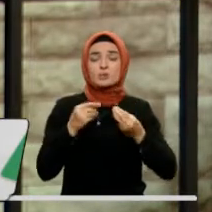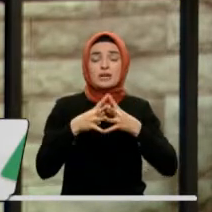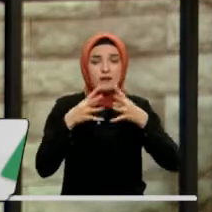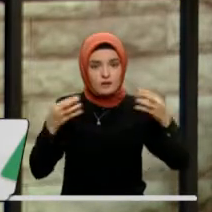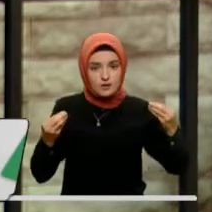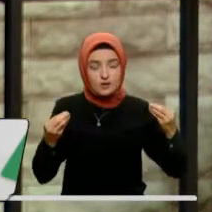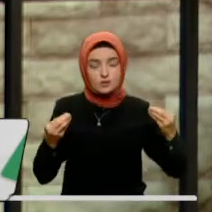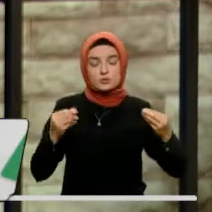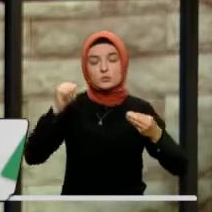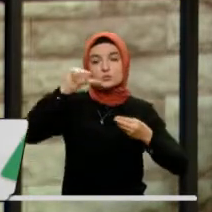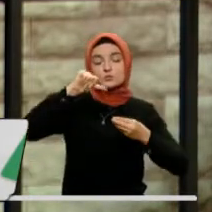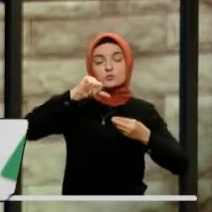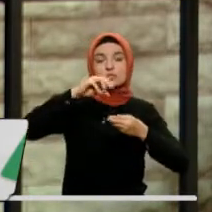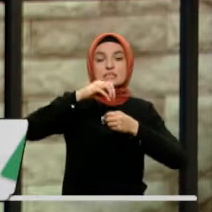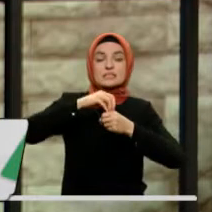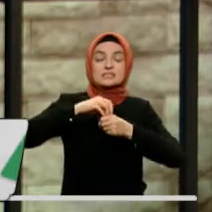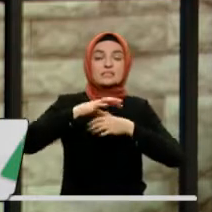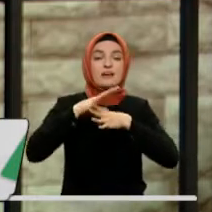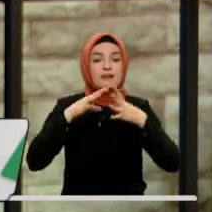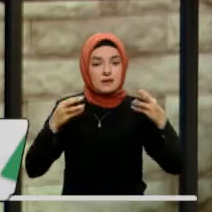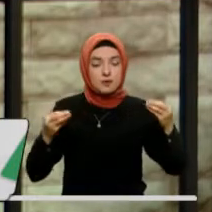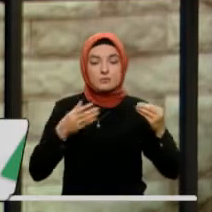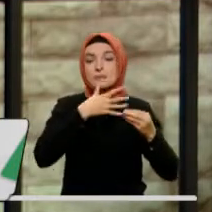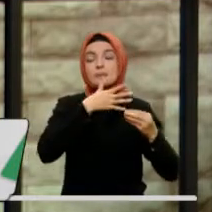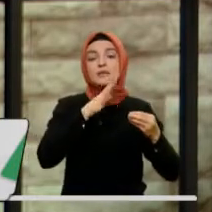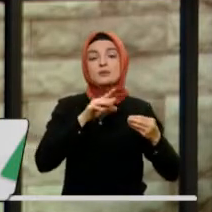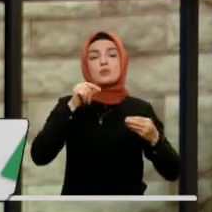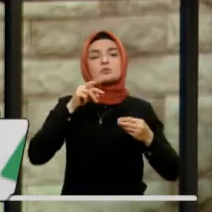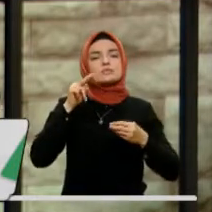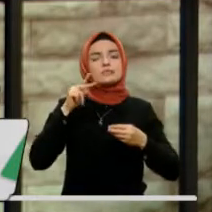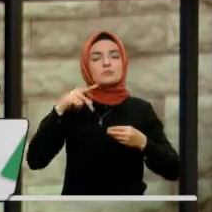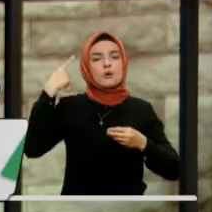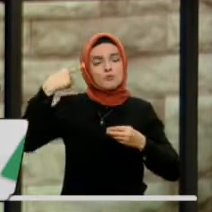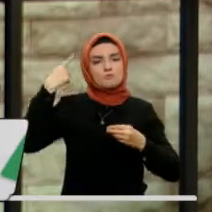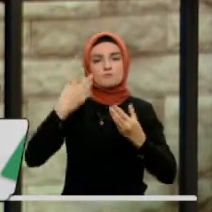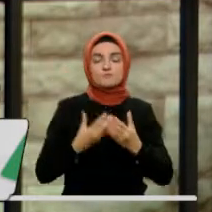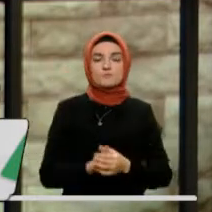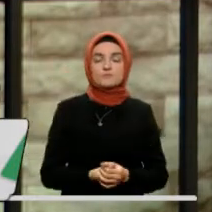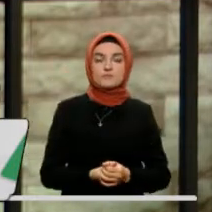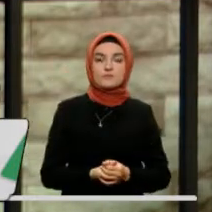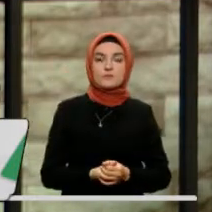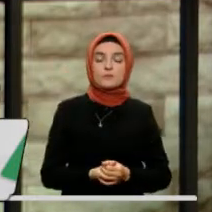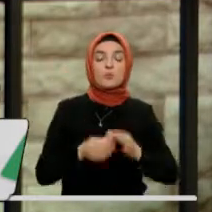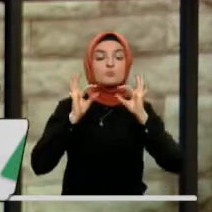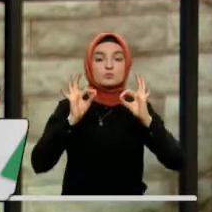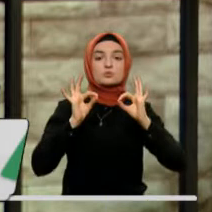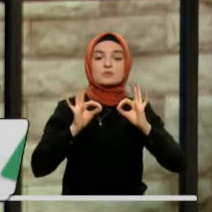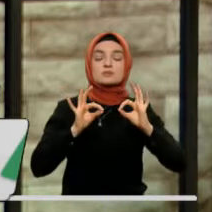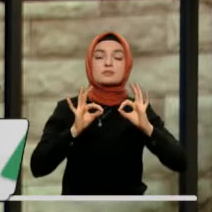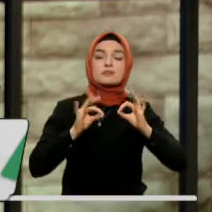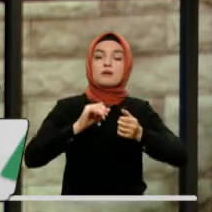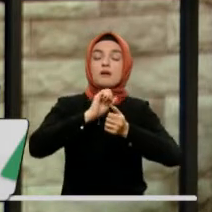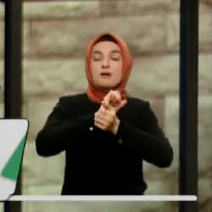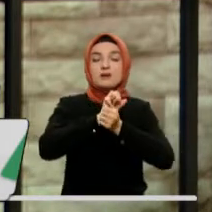Suyun içinde ne kadar oksijen var bilmiyoruz. Ne kadar hidrojen bilmiyoruz onu. Onun gibi düşün. O yüzden mutlaka